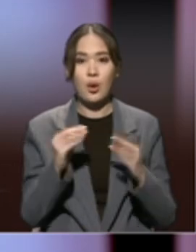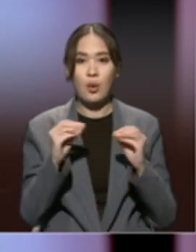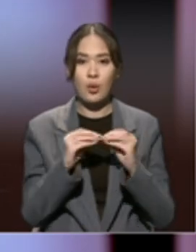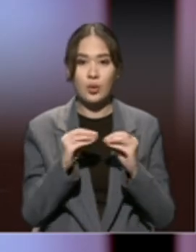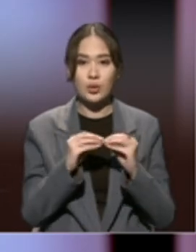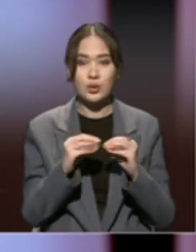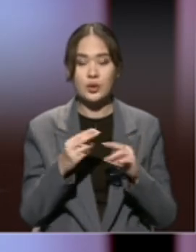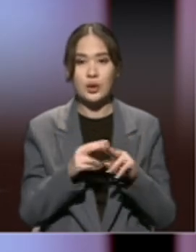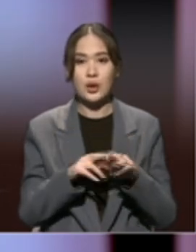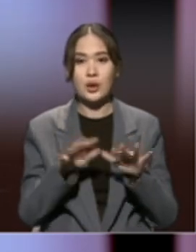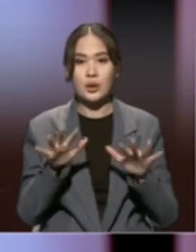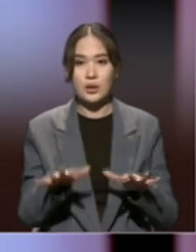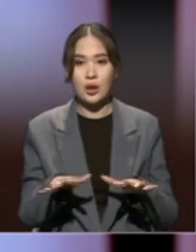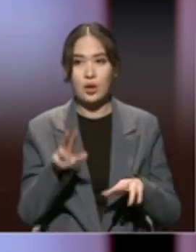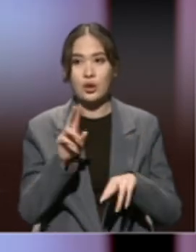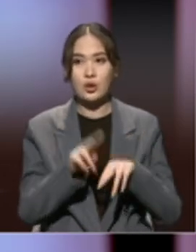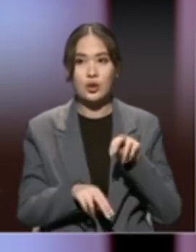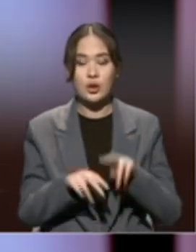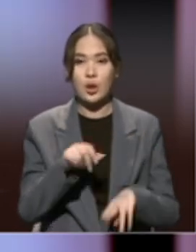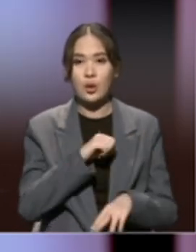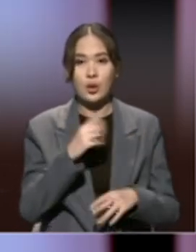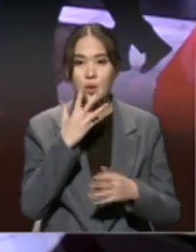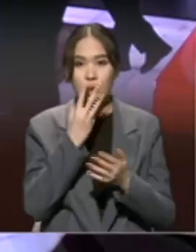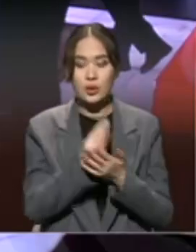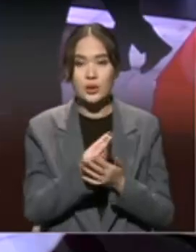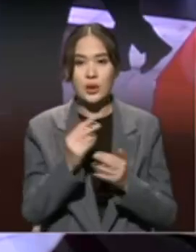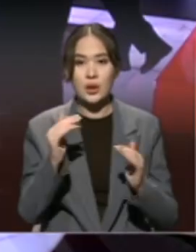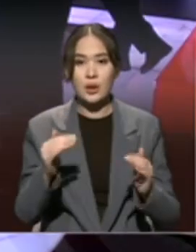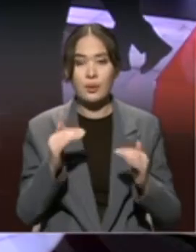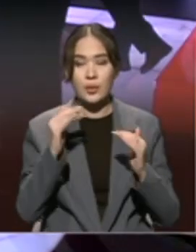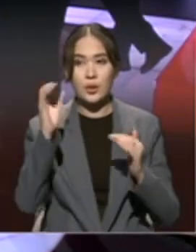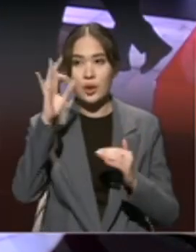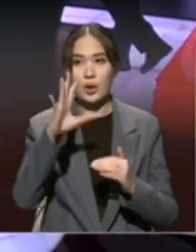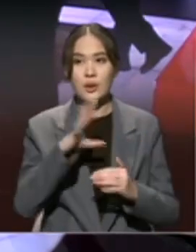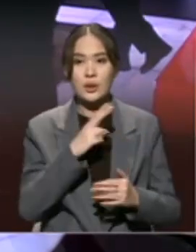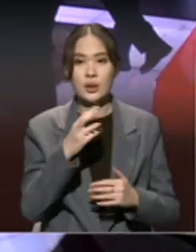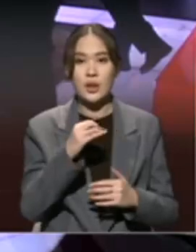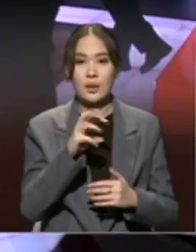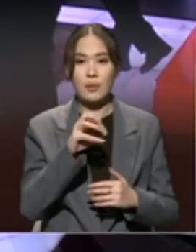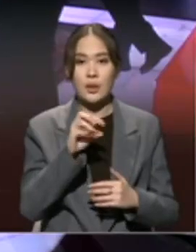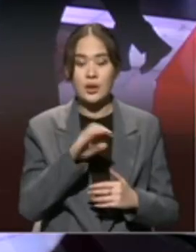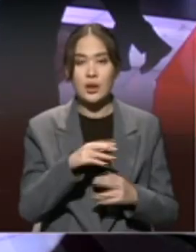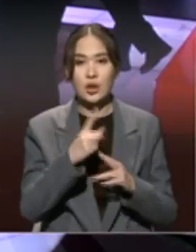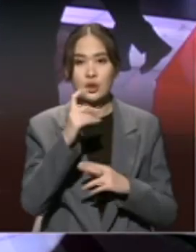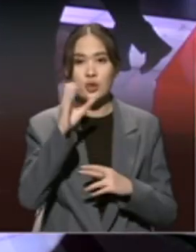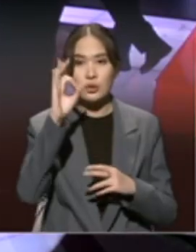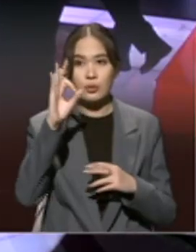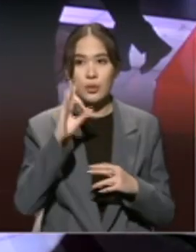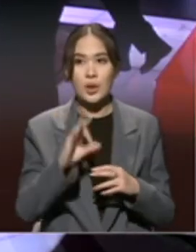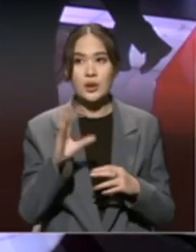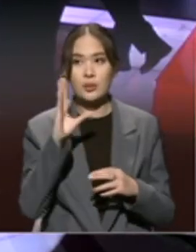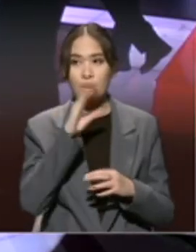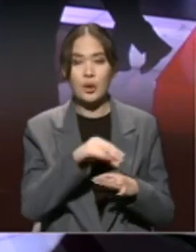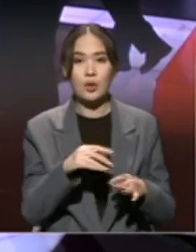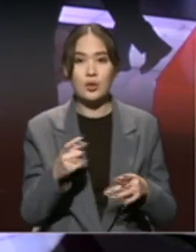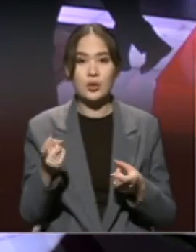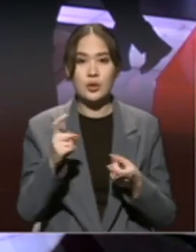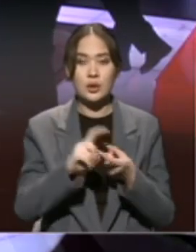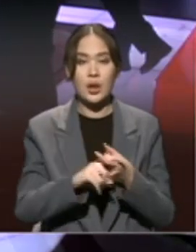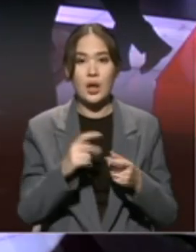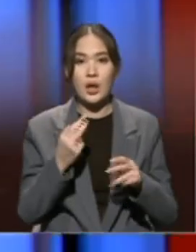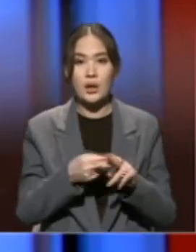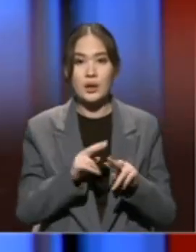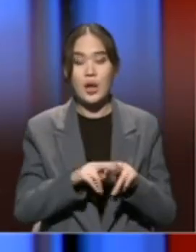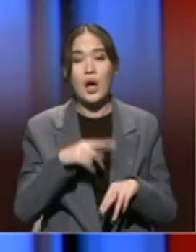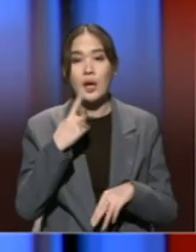де шикізат болатын болса, құрылыс үйдің өзіндік бағасы әсер ететін. Соның ішіндегі мынау цементті 100% өзімізде қамтамасыз етеді екенбіз. Ал жаңағы